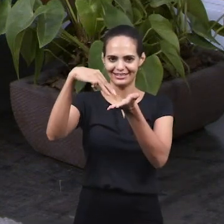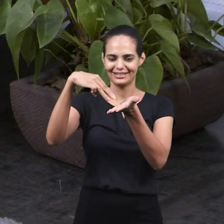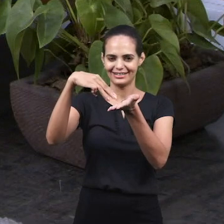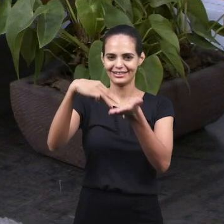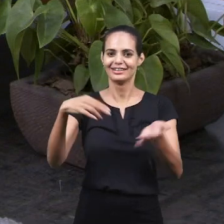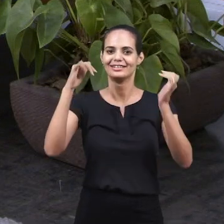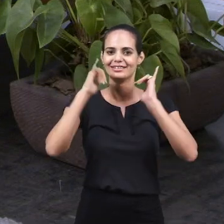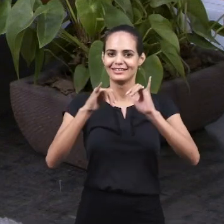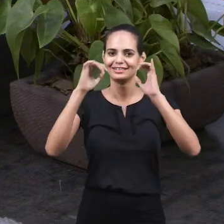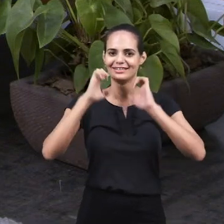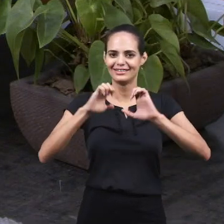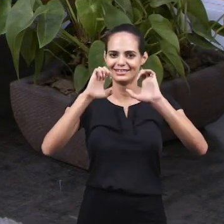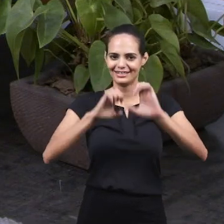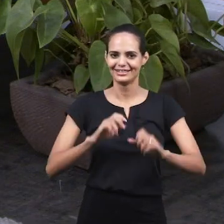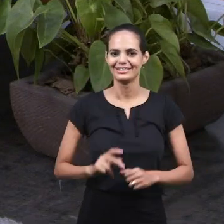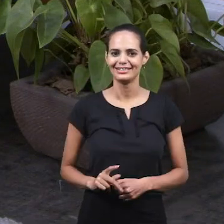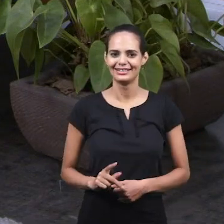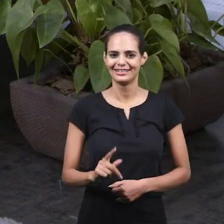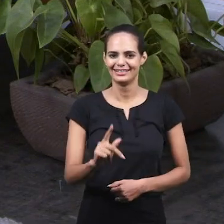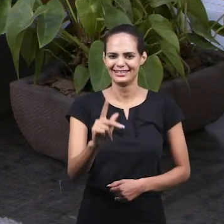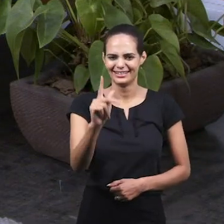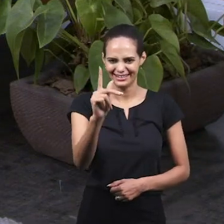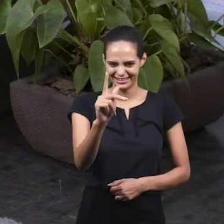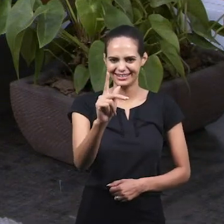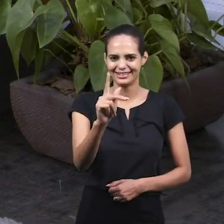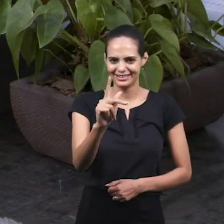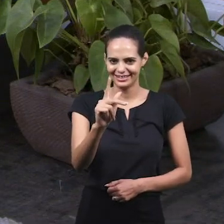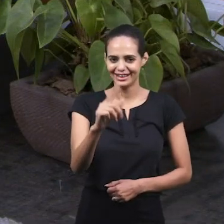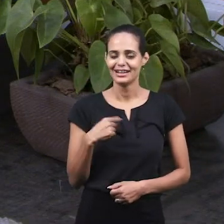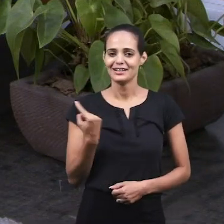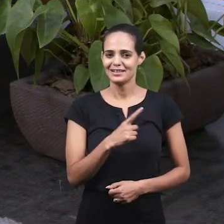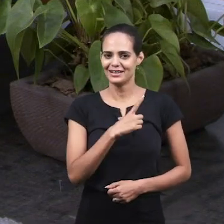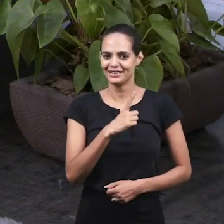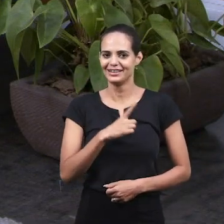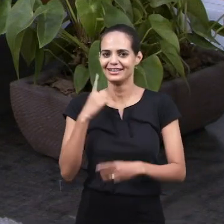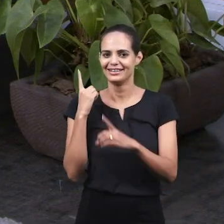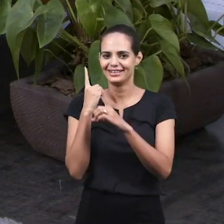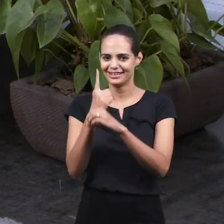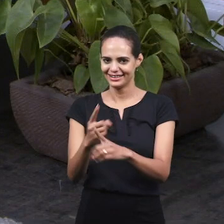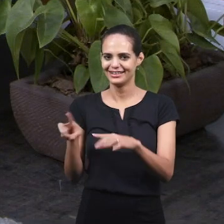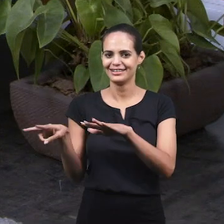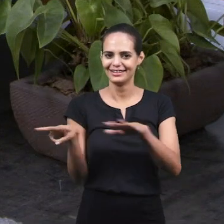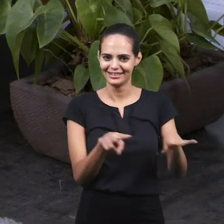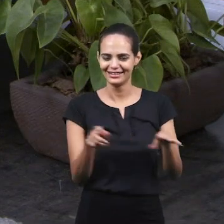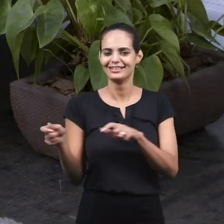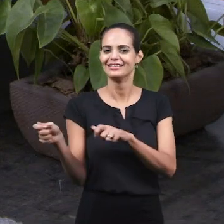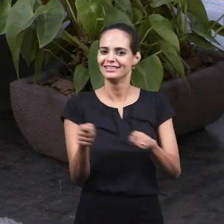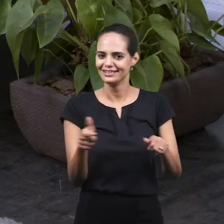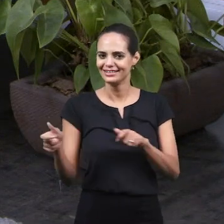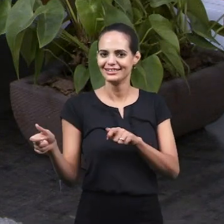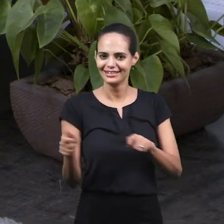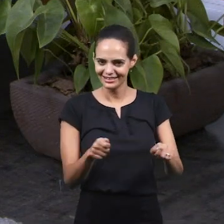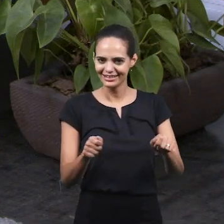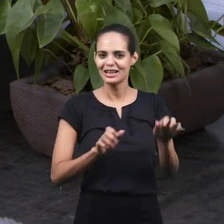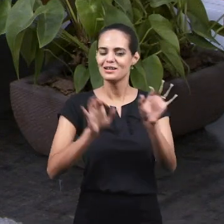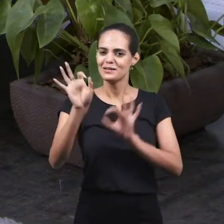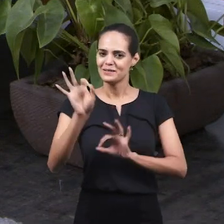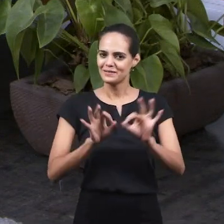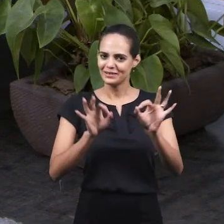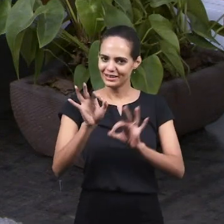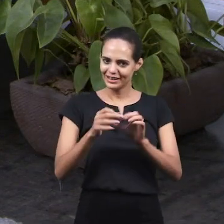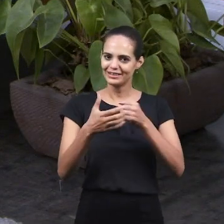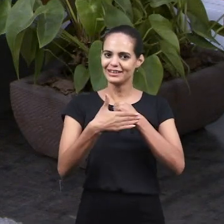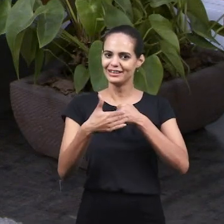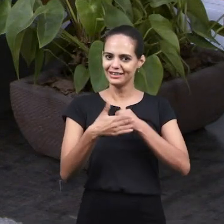l'Évangile éternel. Cette rencontre hebdomadaire que nous avons dans une programmation qui est préparée avec tout le soin